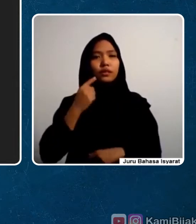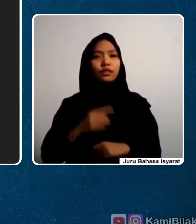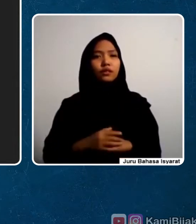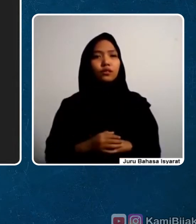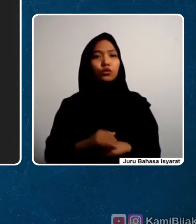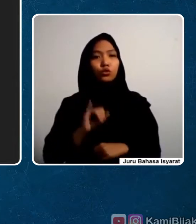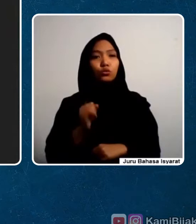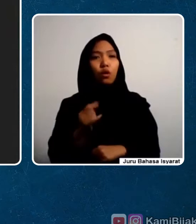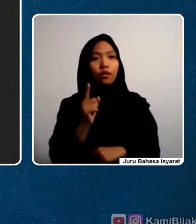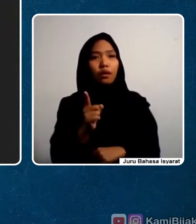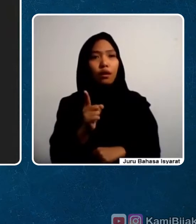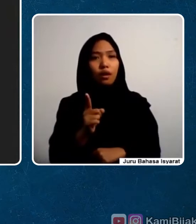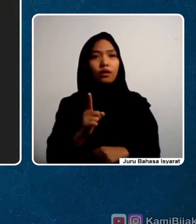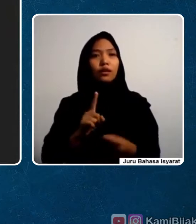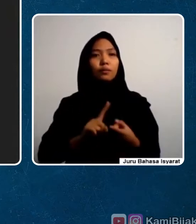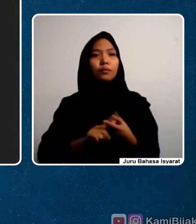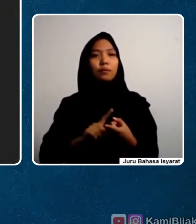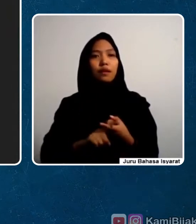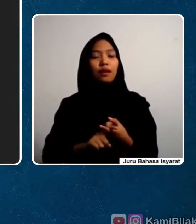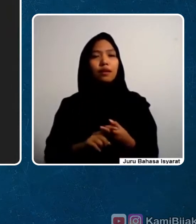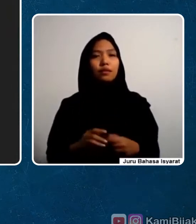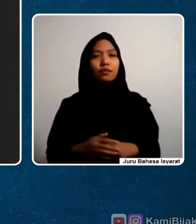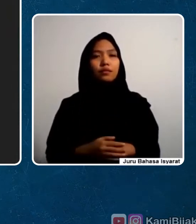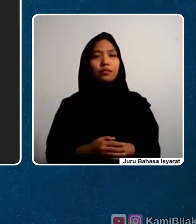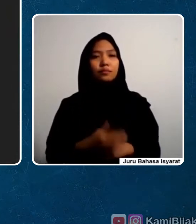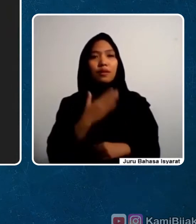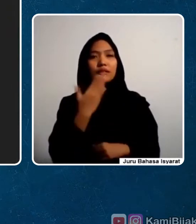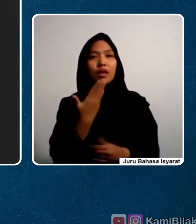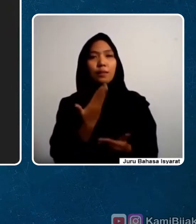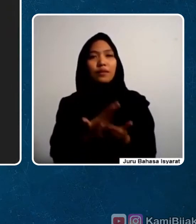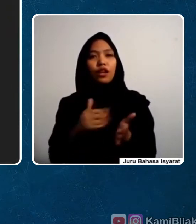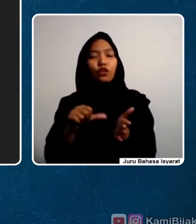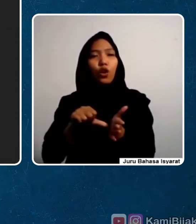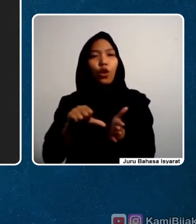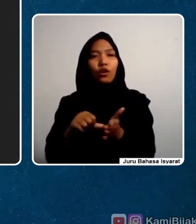biasanya kita mintain tolong untuk nyetir, dia bagian nyetir. Jadi kita